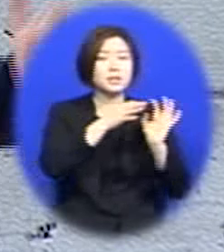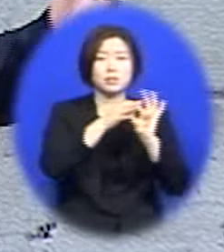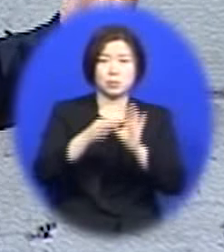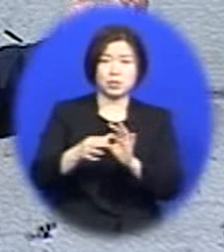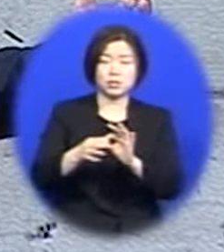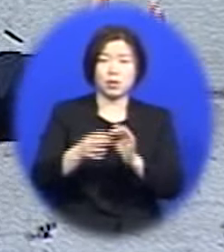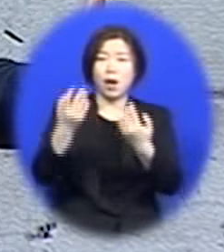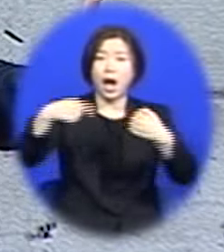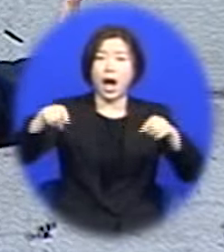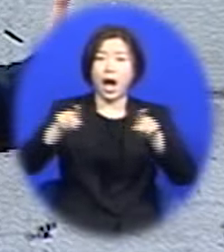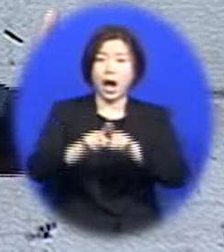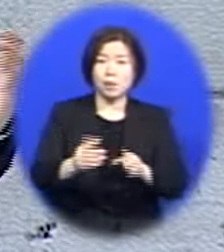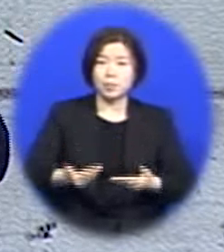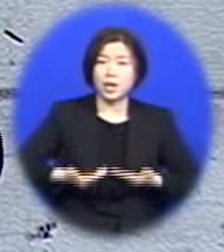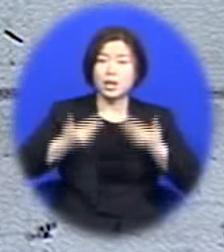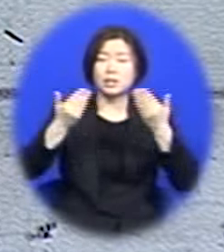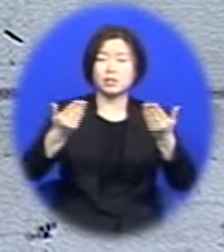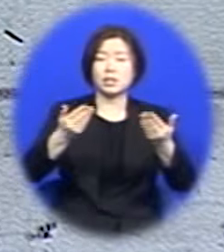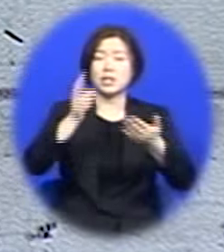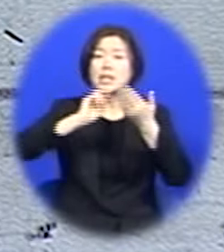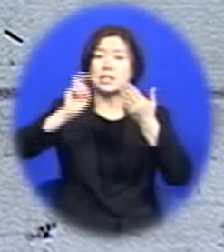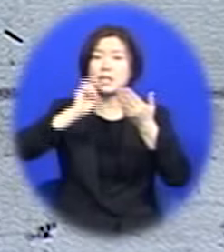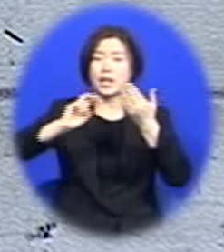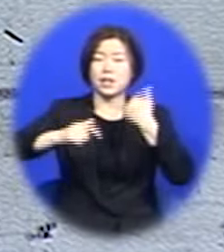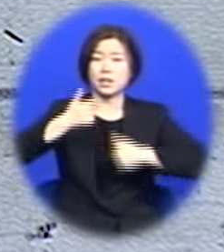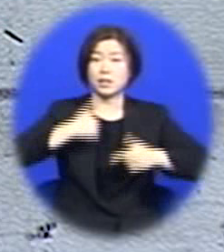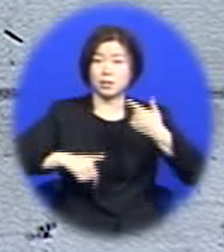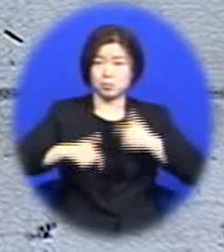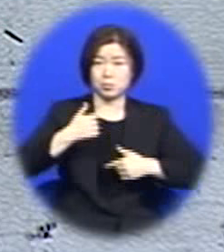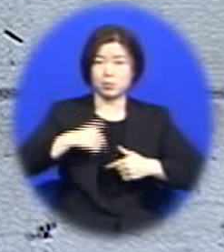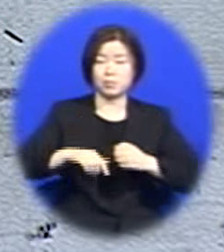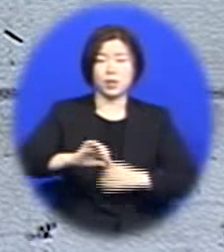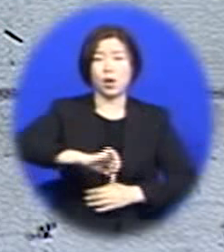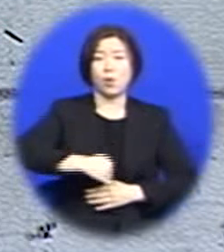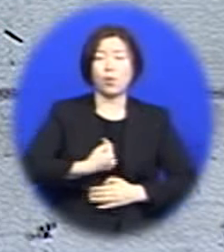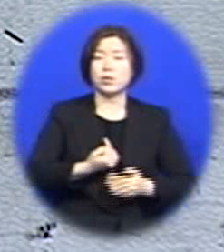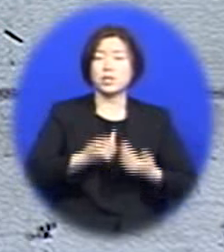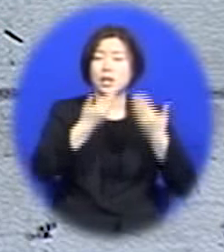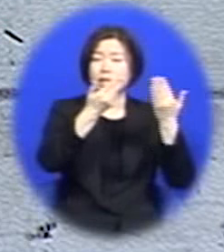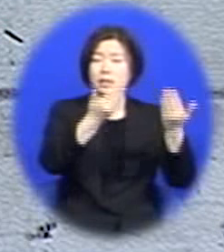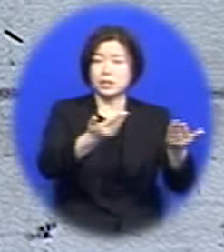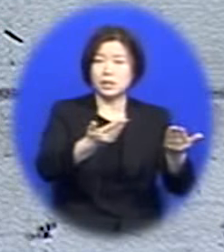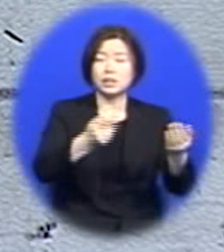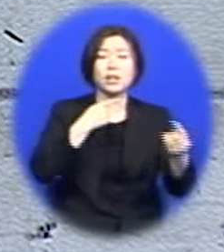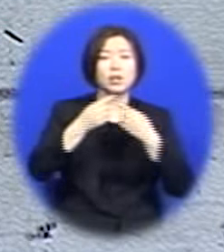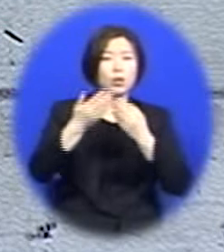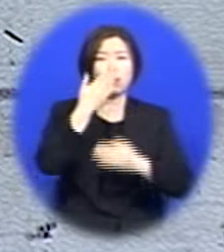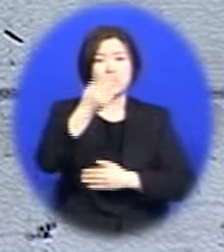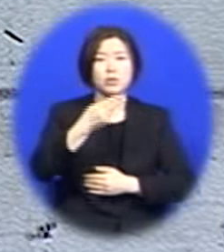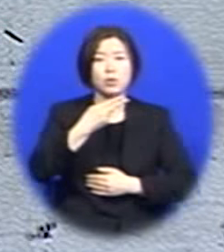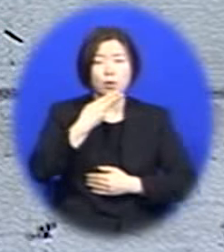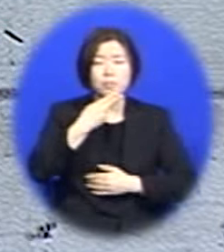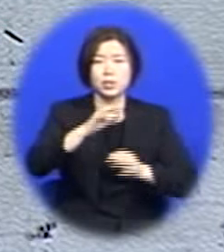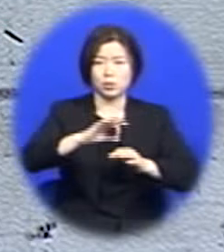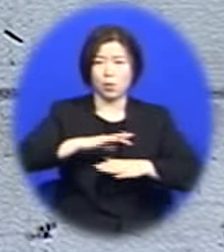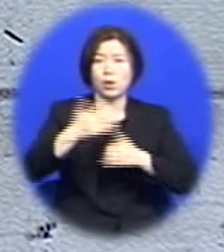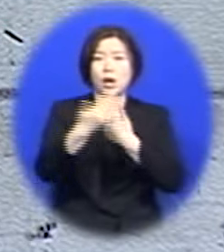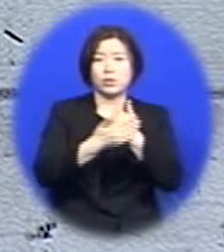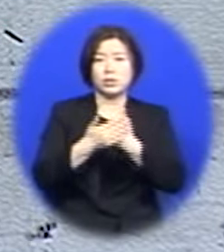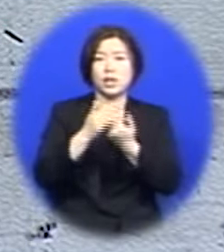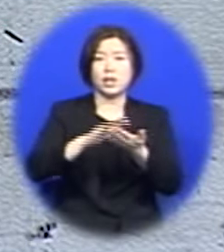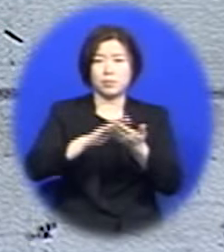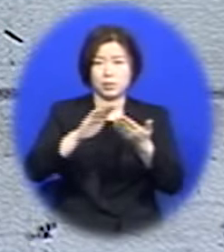그렇게 함께 드리는 이 찬양의 기쁨은 혼자서 예배 드릴 때 경험할 수 없는 놀라운 은혜예요.